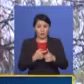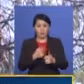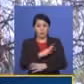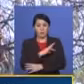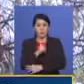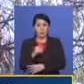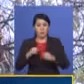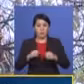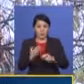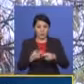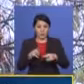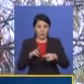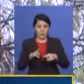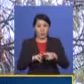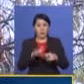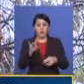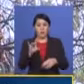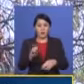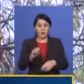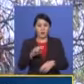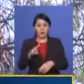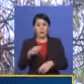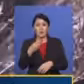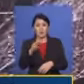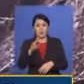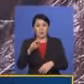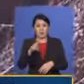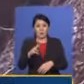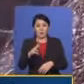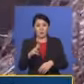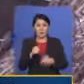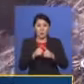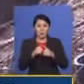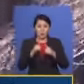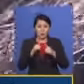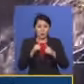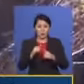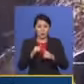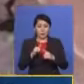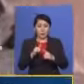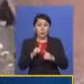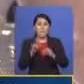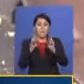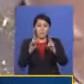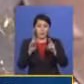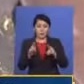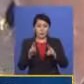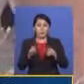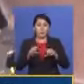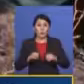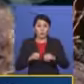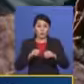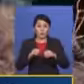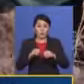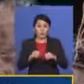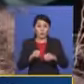септік. Сонымен қатар тәлімбақта терек, тал сияқты көшеттер қалемше арқылы көбейтіледі екен. Оны да белгілі бір талапқа сай отырғызу қажет. Өйтпеген